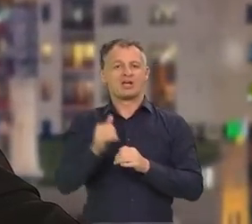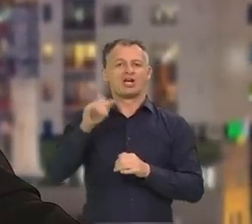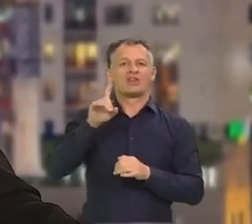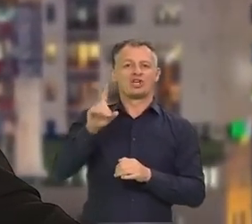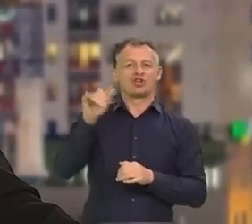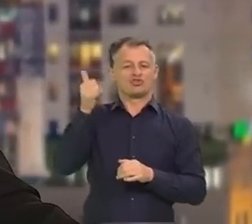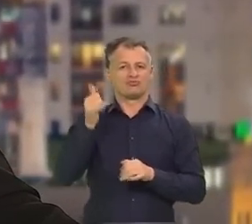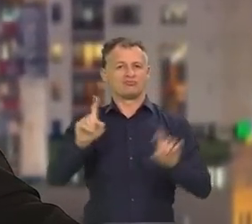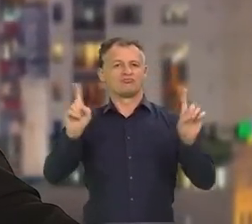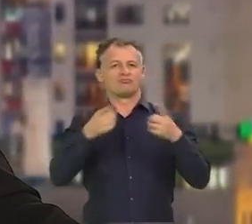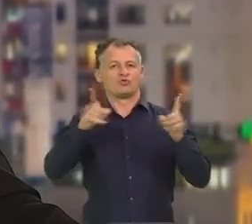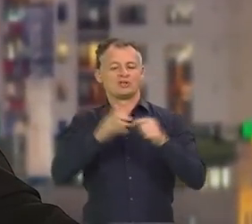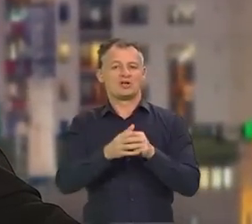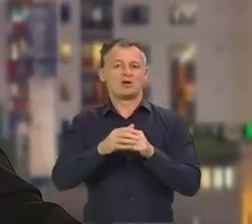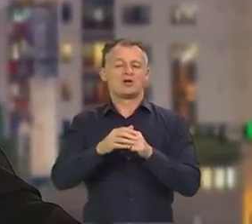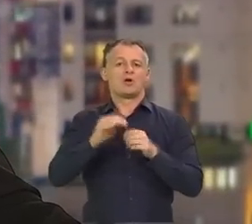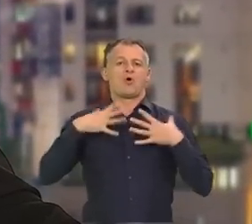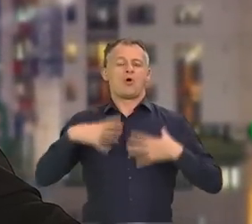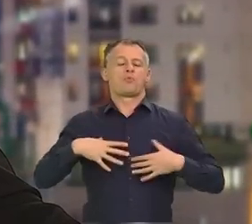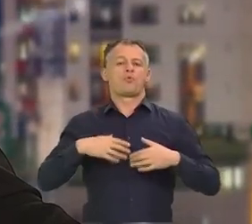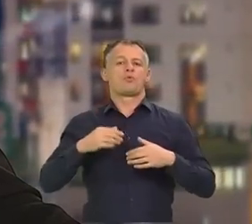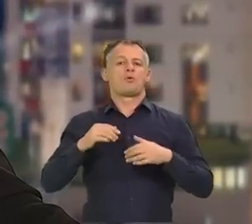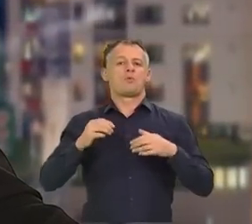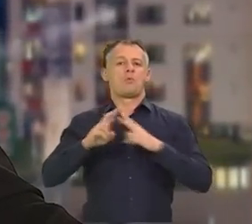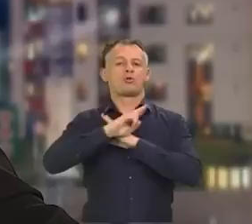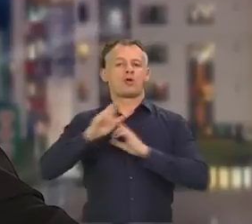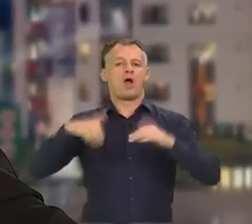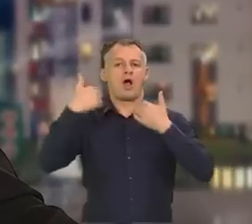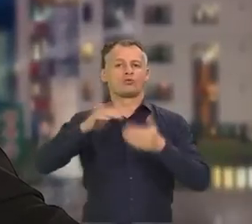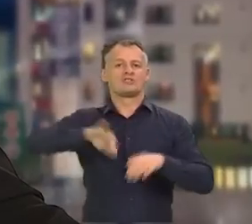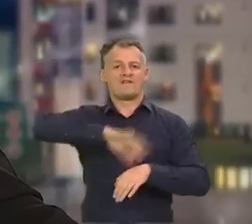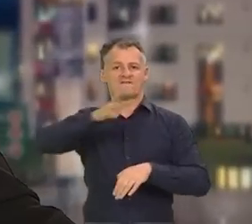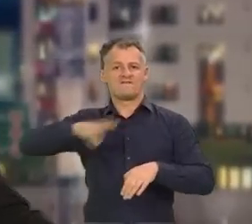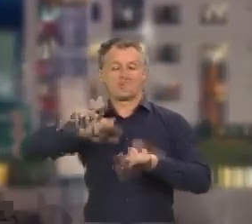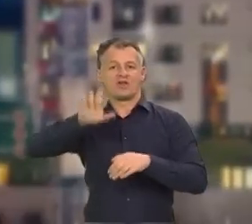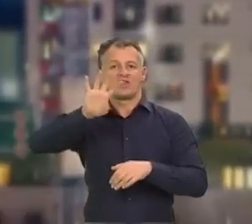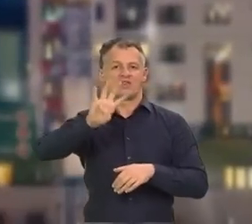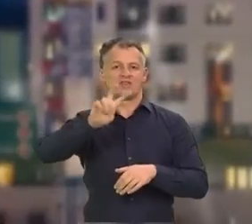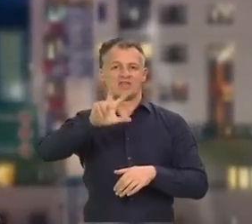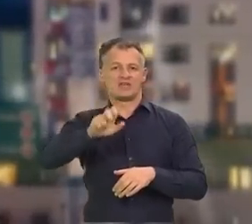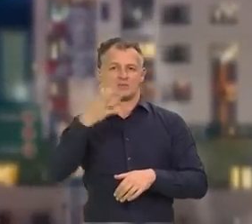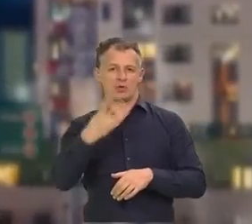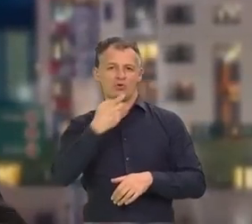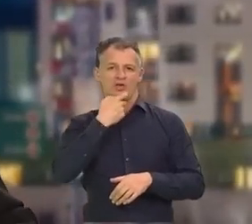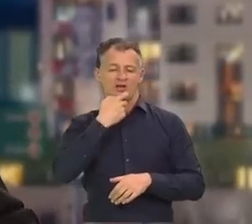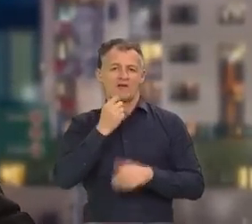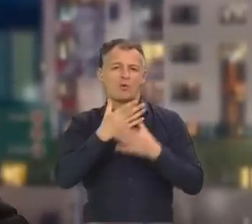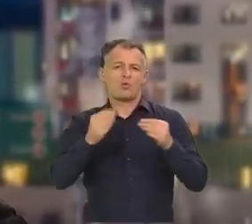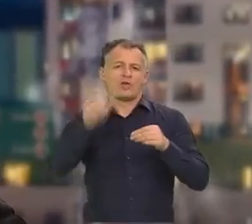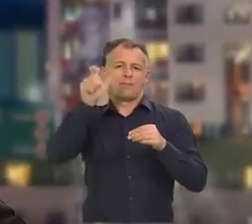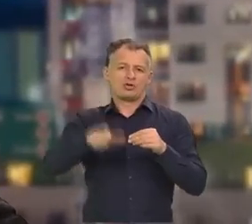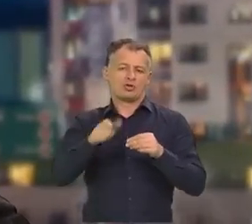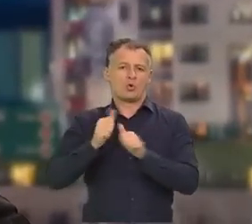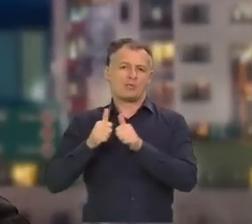iar trupul ar fi fost adus de valuri la mal. Avea 34 de ani și 10.000 de urmăritori pe rețelele sociale. Vă avertizez, urmează imagini